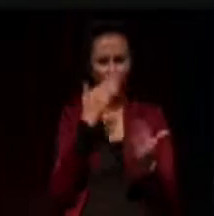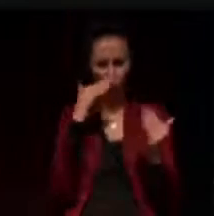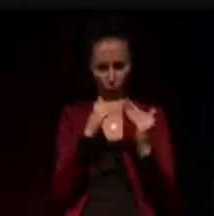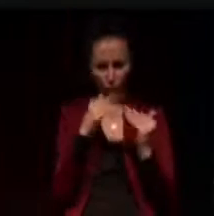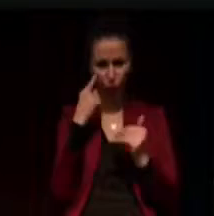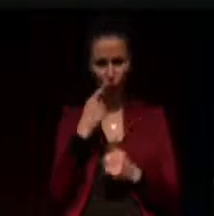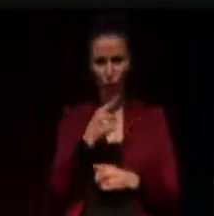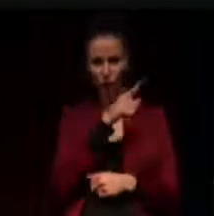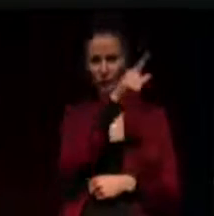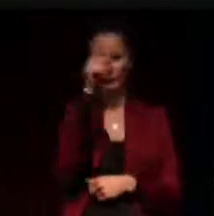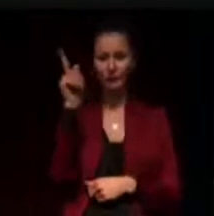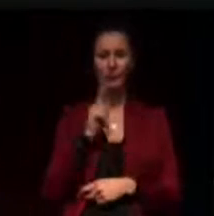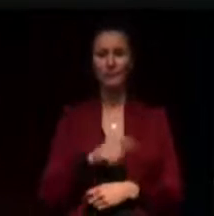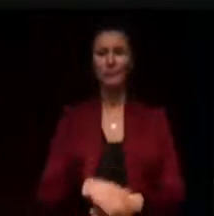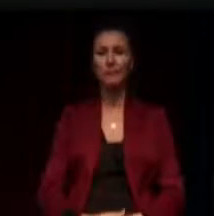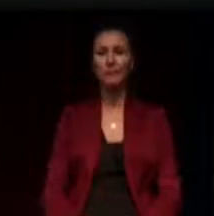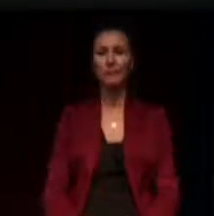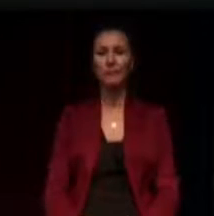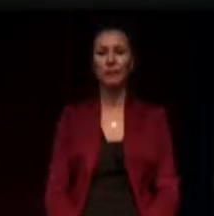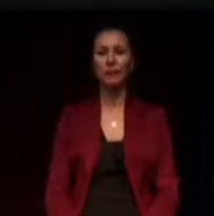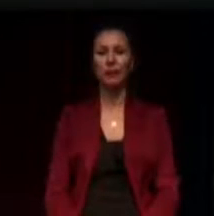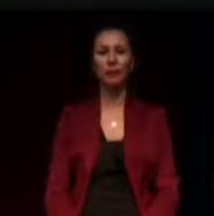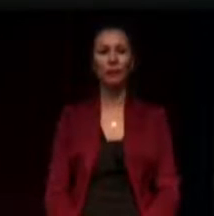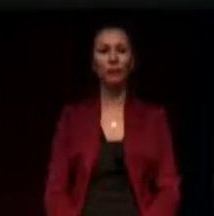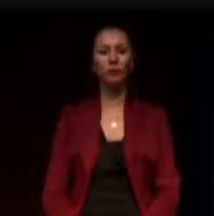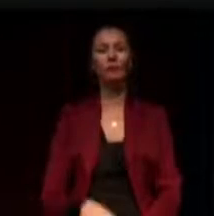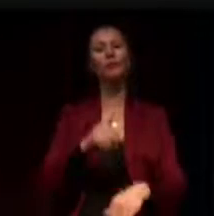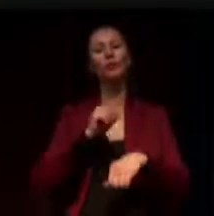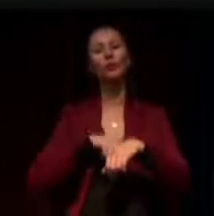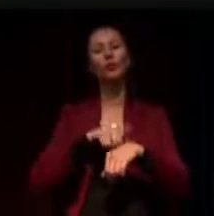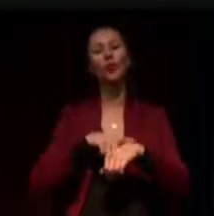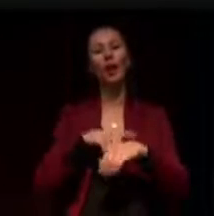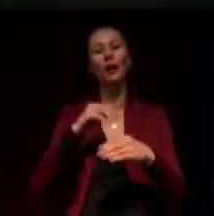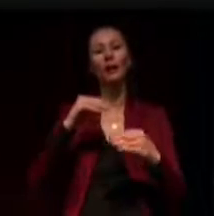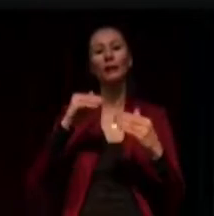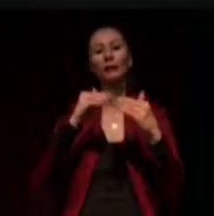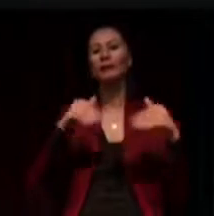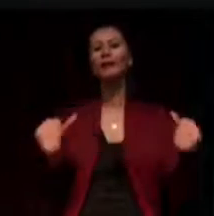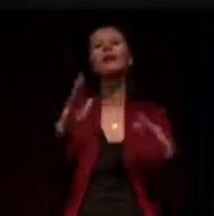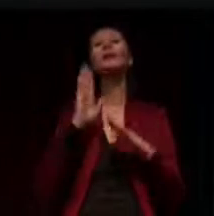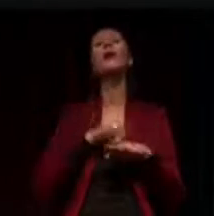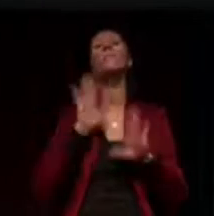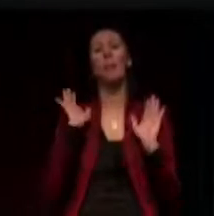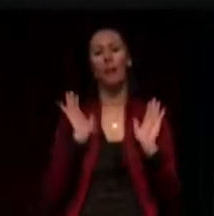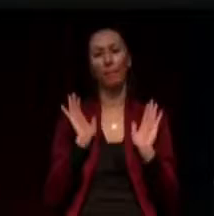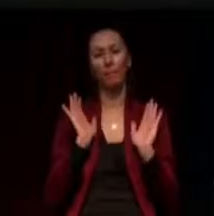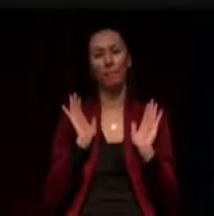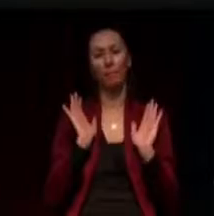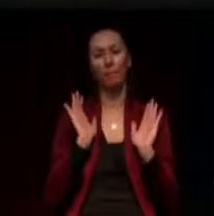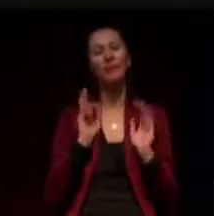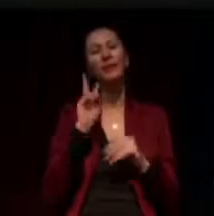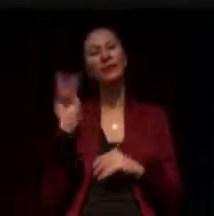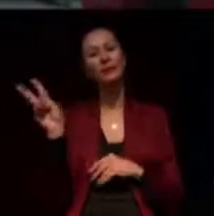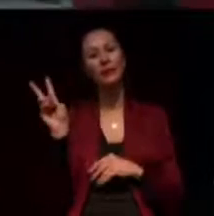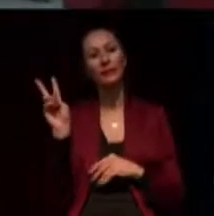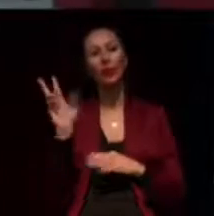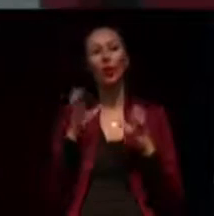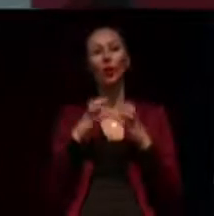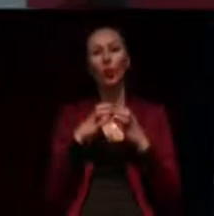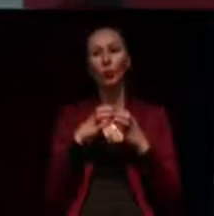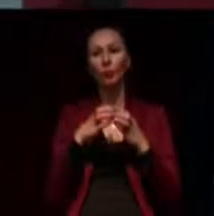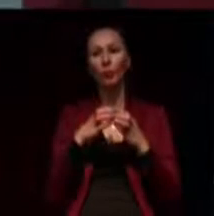uygun görürseniz. Sayın Başkanım, bir süre buyurun. Sınırlaması netice itibariyle yapmayalım, bir bütçe yapmayalım ama tamam. Sizin